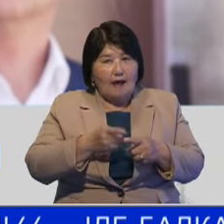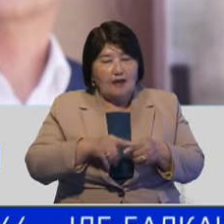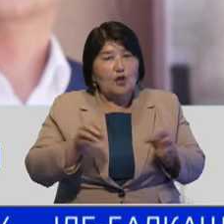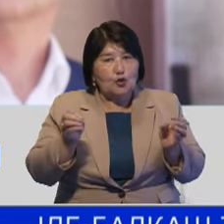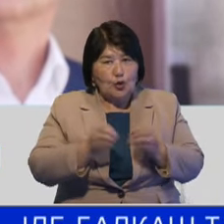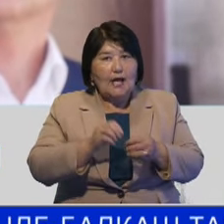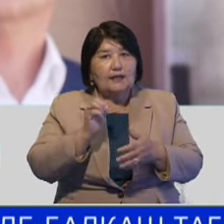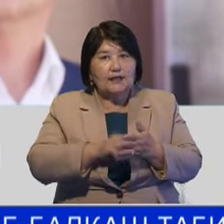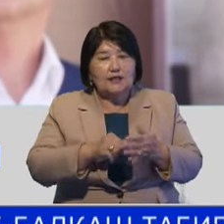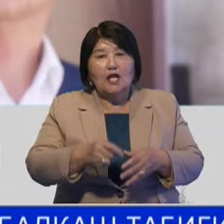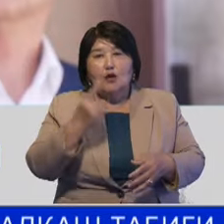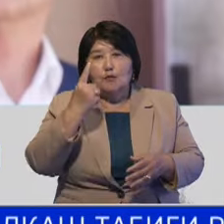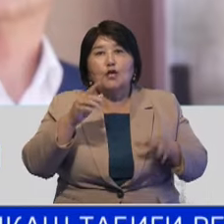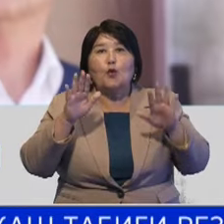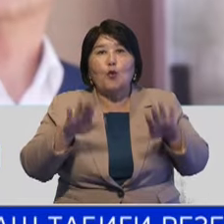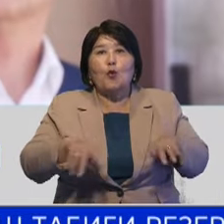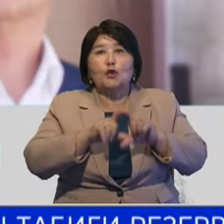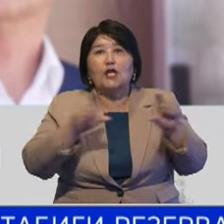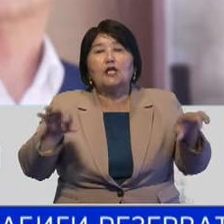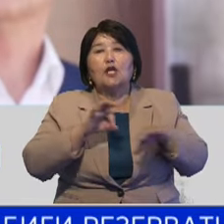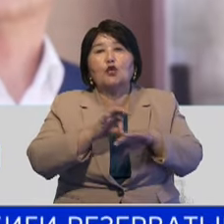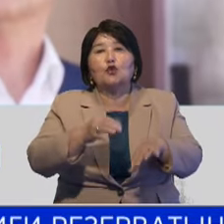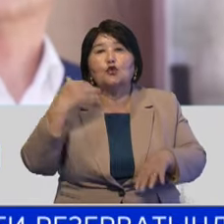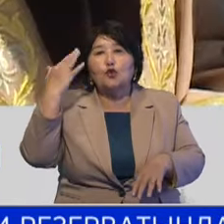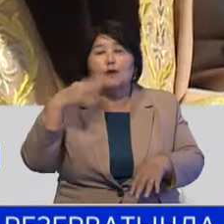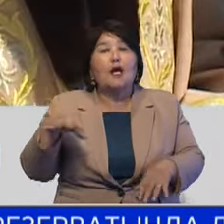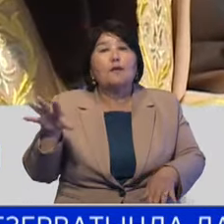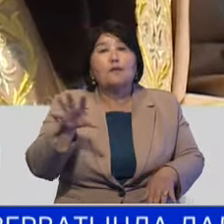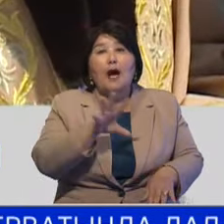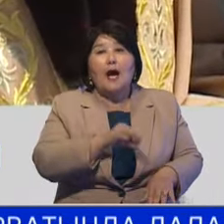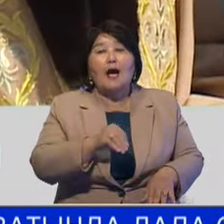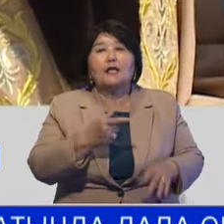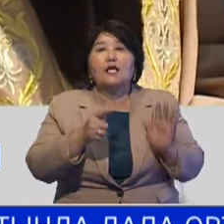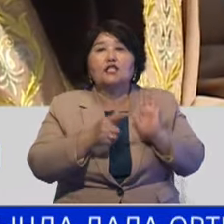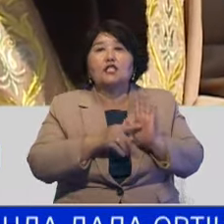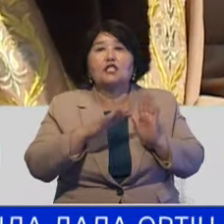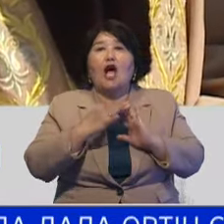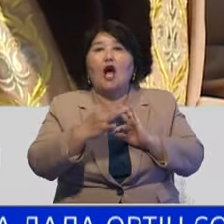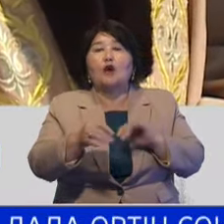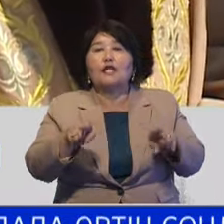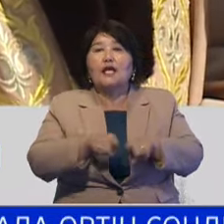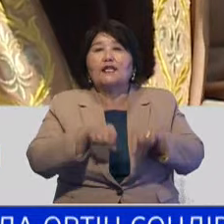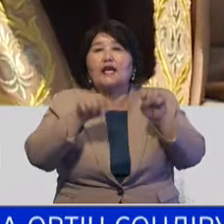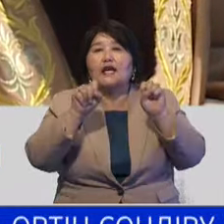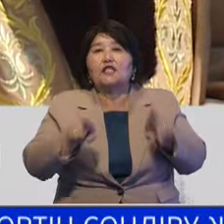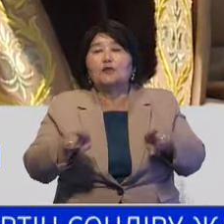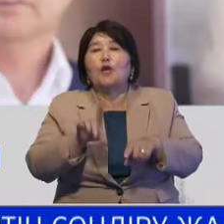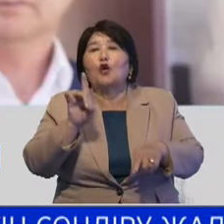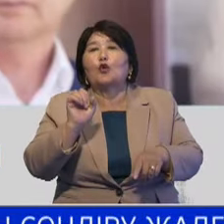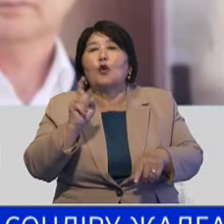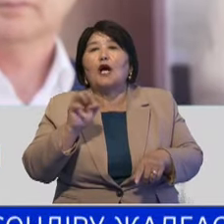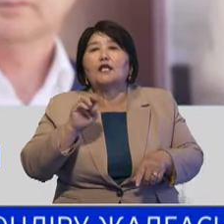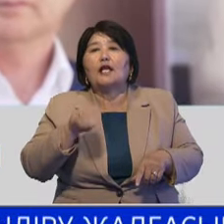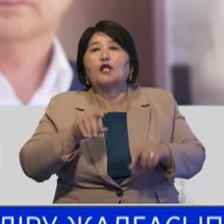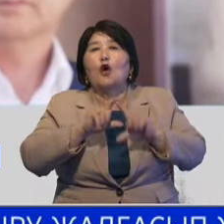тұрақты негізде бір орталықтан жүргізу мақсатында барлық 7 ауданда типті үлгідегі руханият